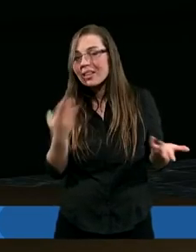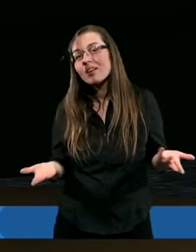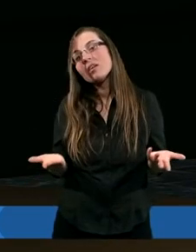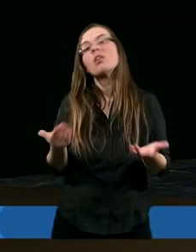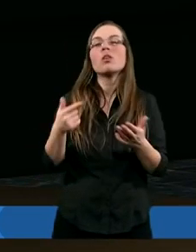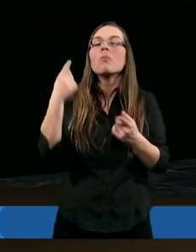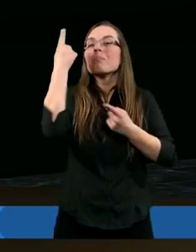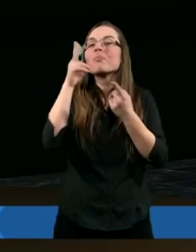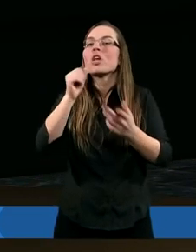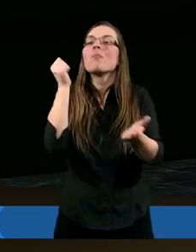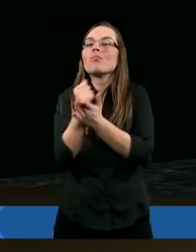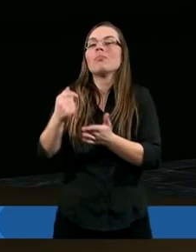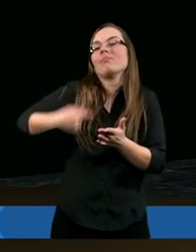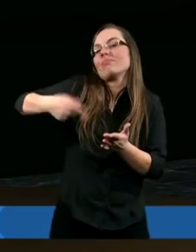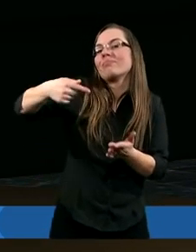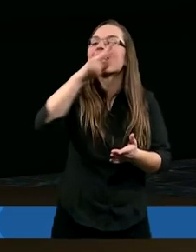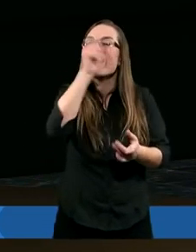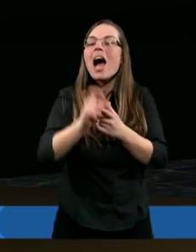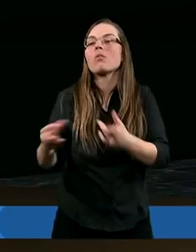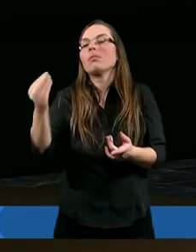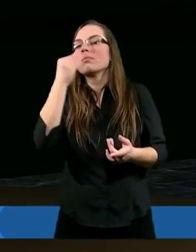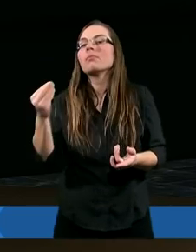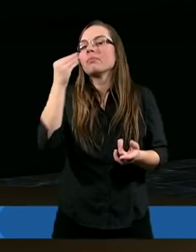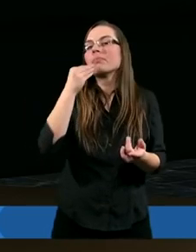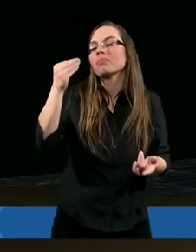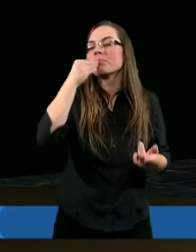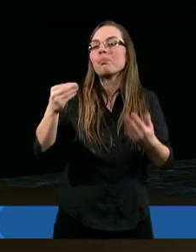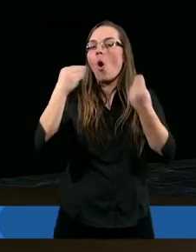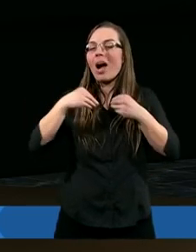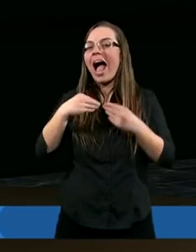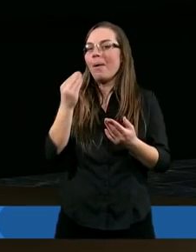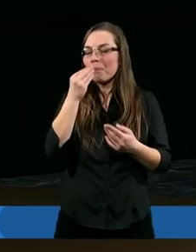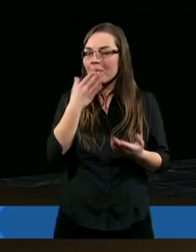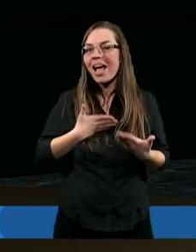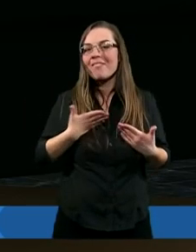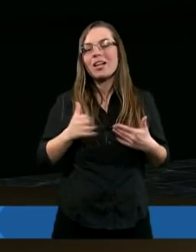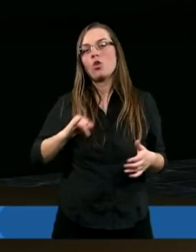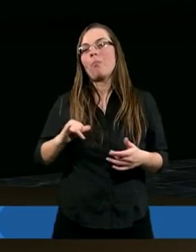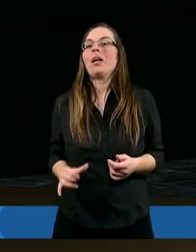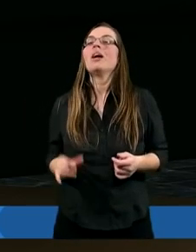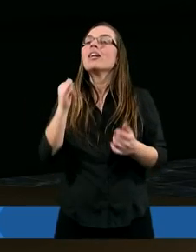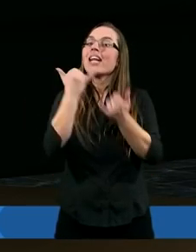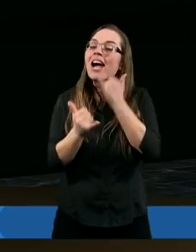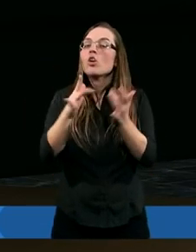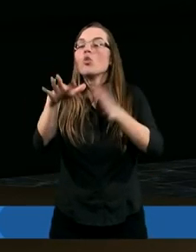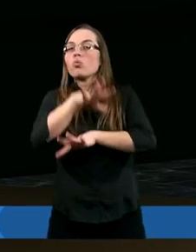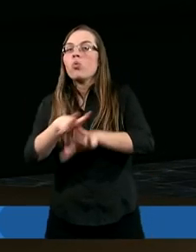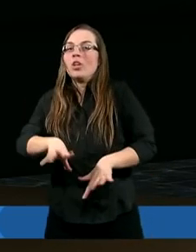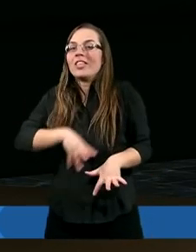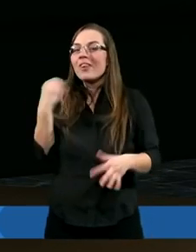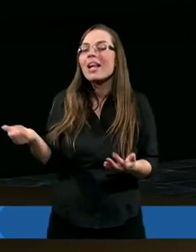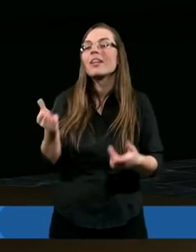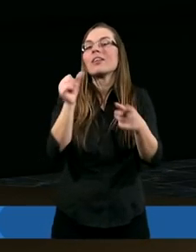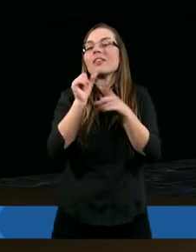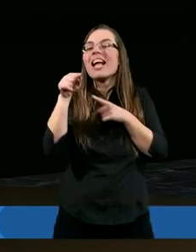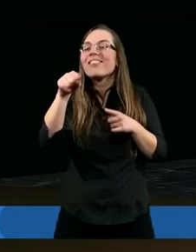Okazuje się, że musimy cały czas pokarm przyjmować. Jeżeli Duch Święty